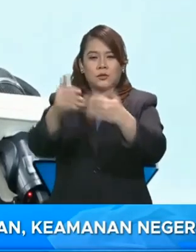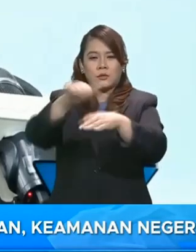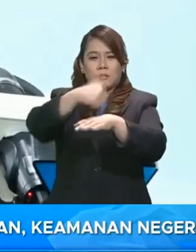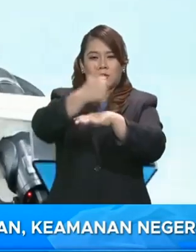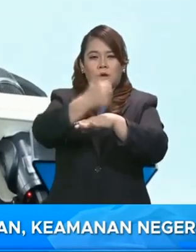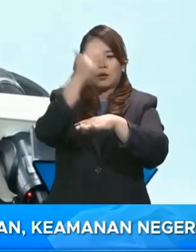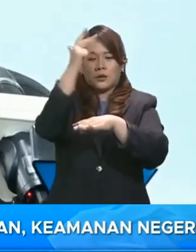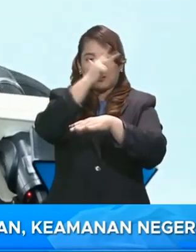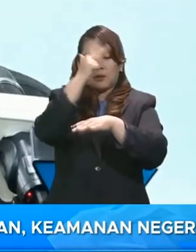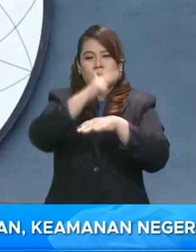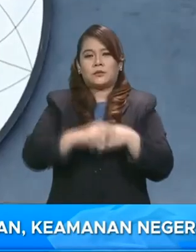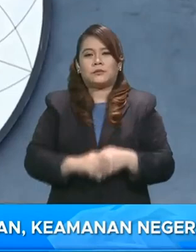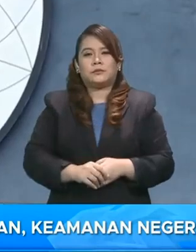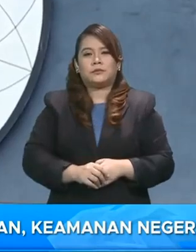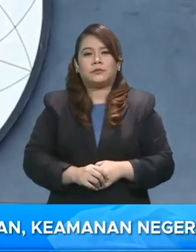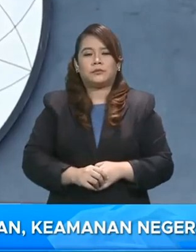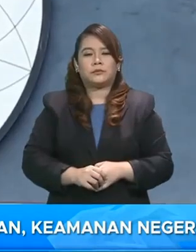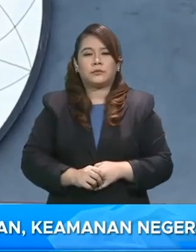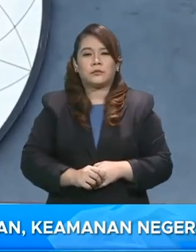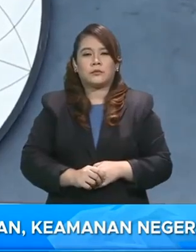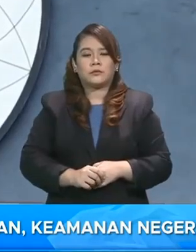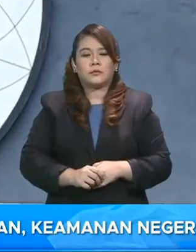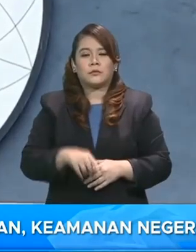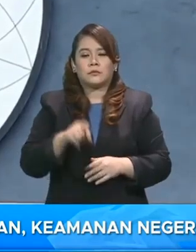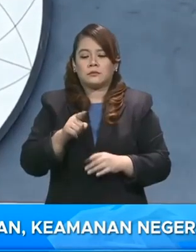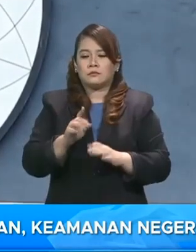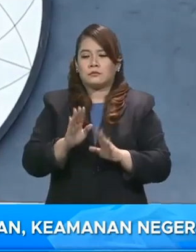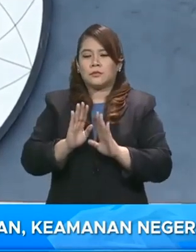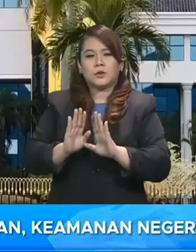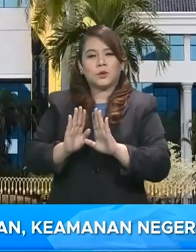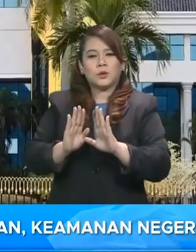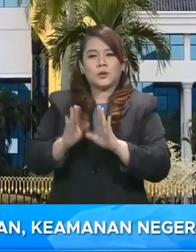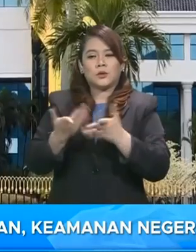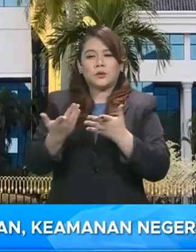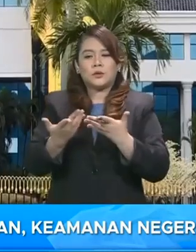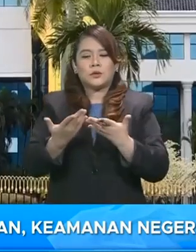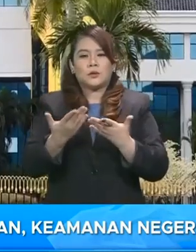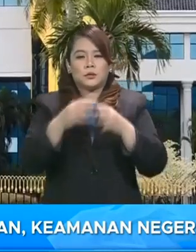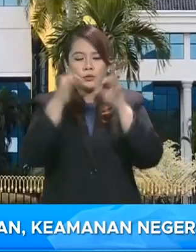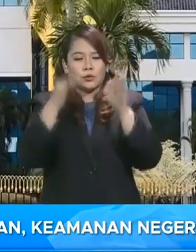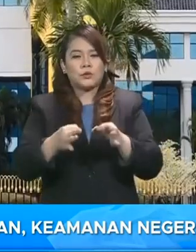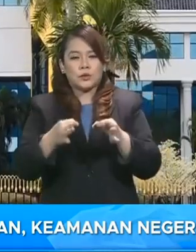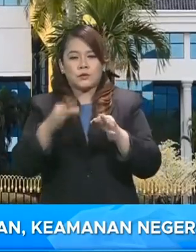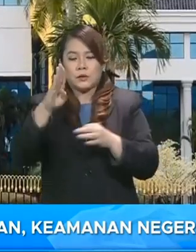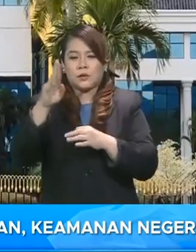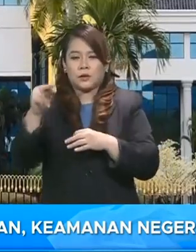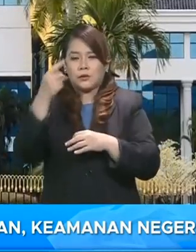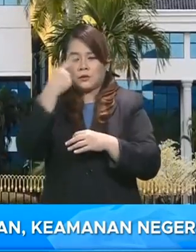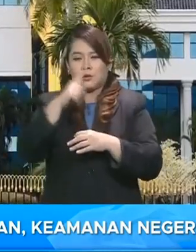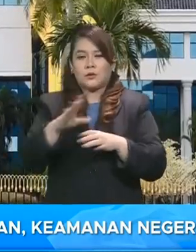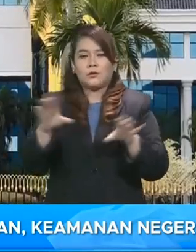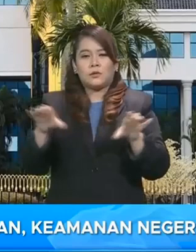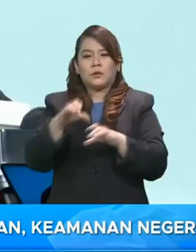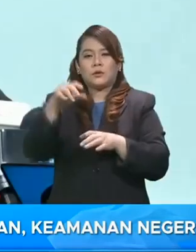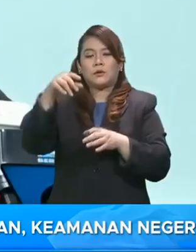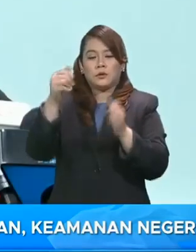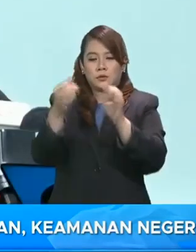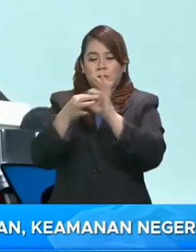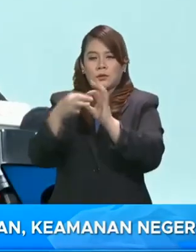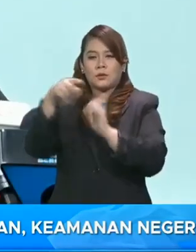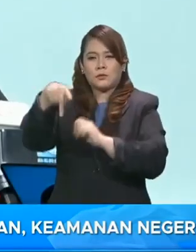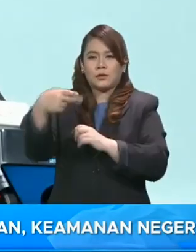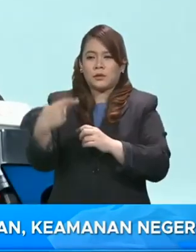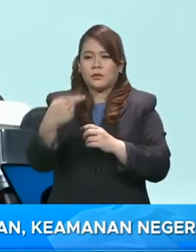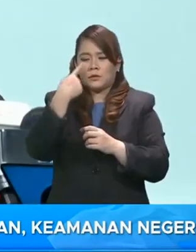pembentukan kerajaan. Beliau menafikan BN membuat keputusan bergabung dengan PH demi jawatan MB.